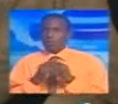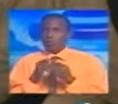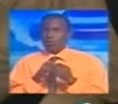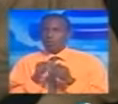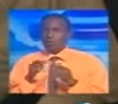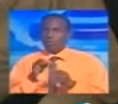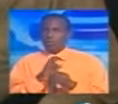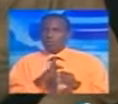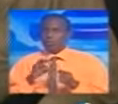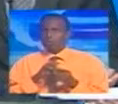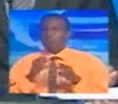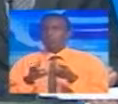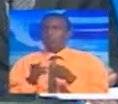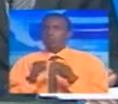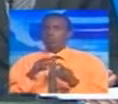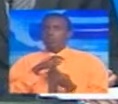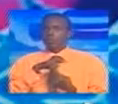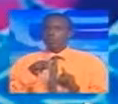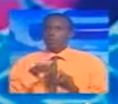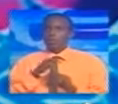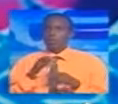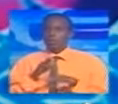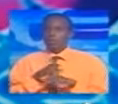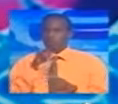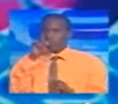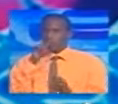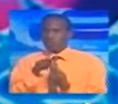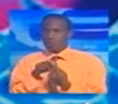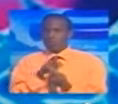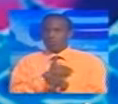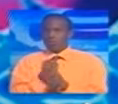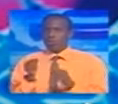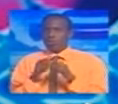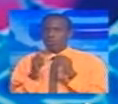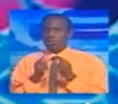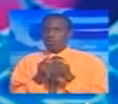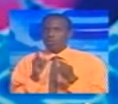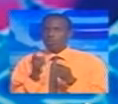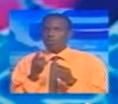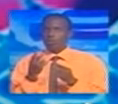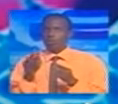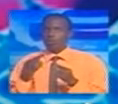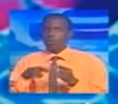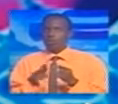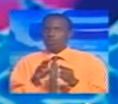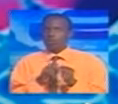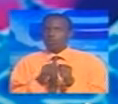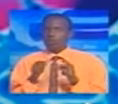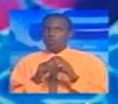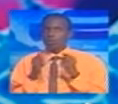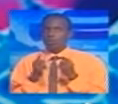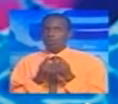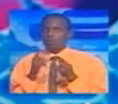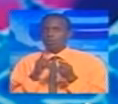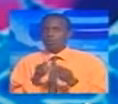Djibouti. Tous ont pris part à cette réunion qui avait pour objectif principal de coordonner les premiers secours. Et au cours de cette réunion, il a été